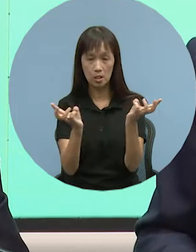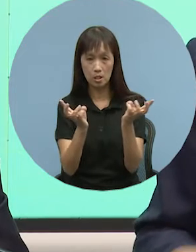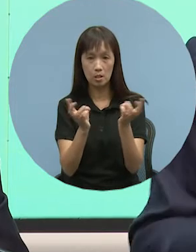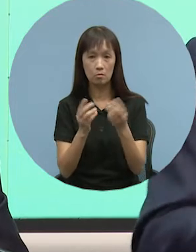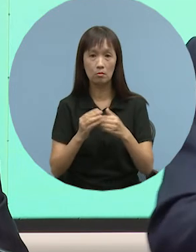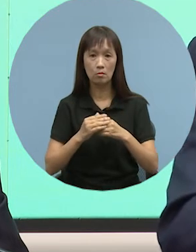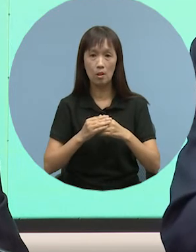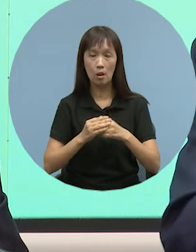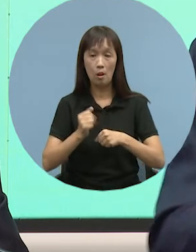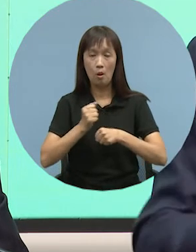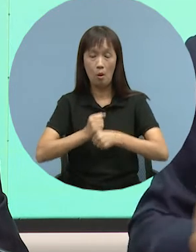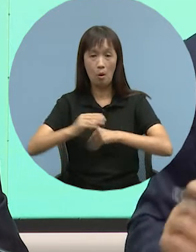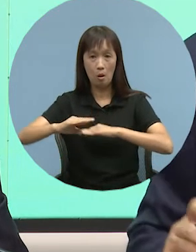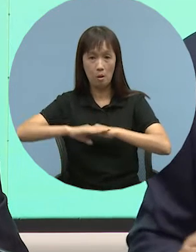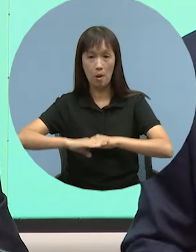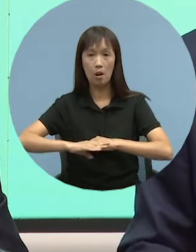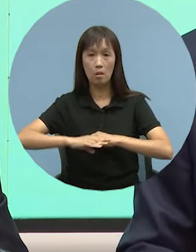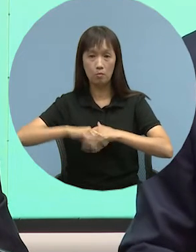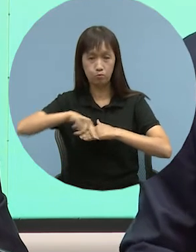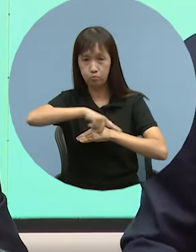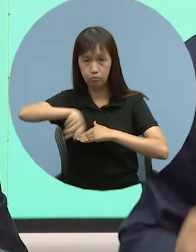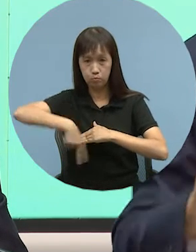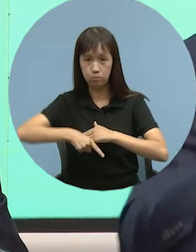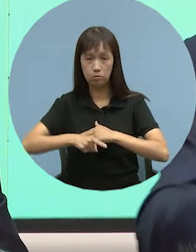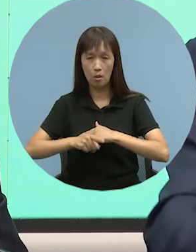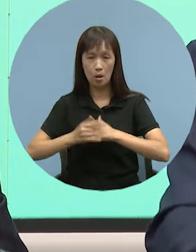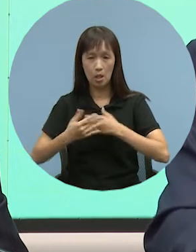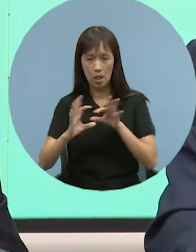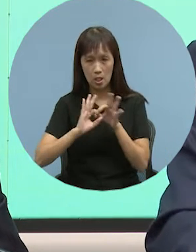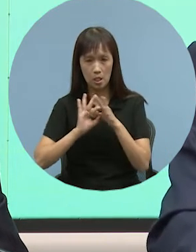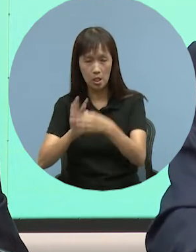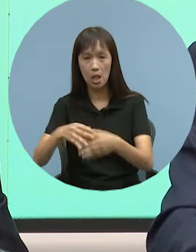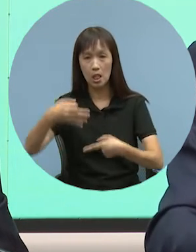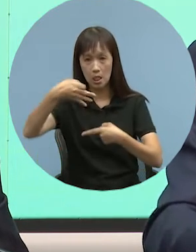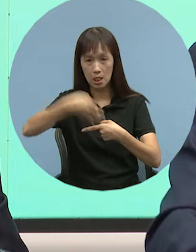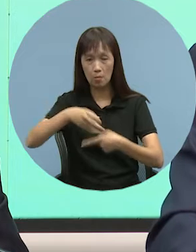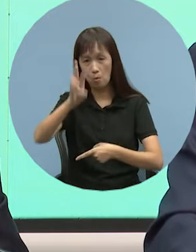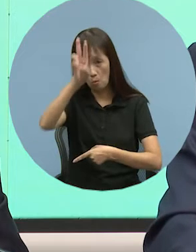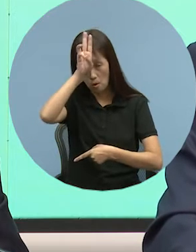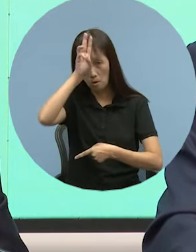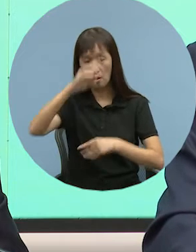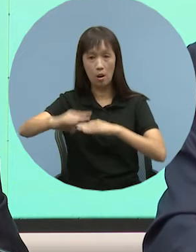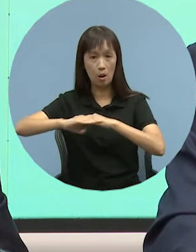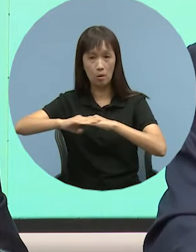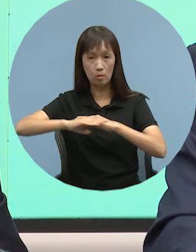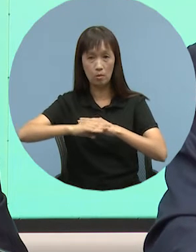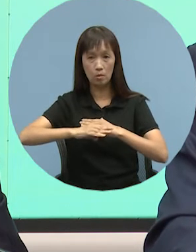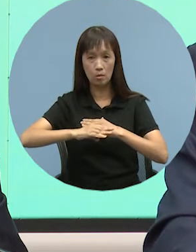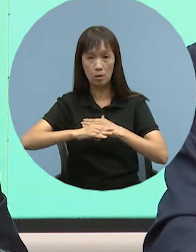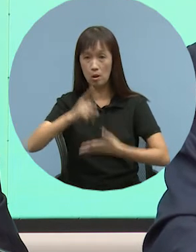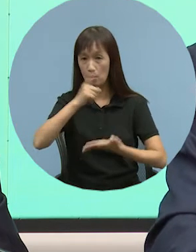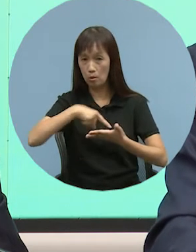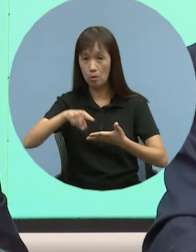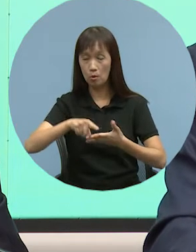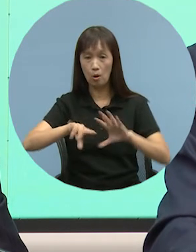马洲河套地区是接入深圳的新皇岗口岸，亦都会通过专班和